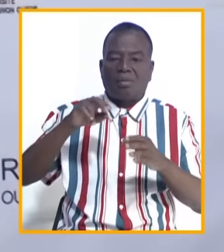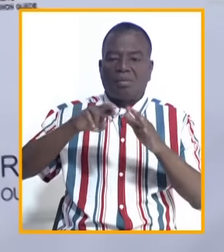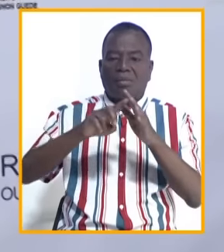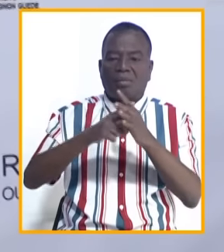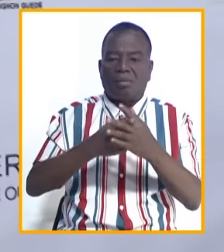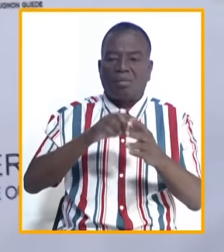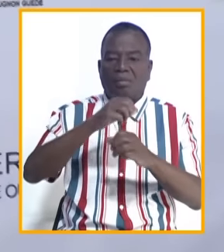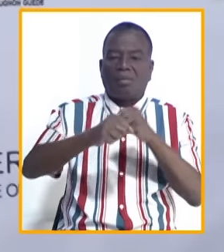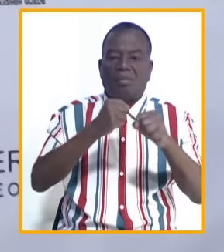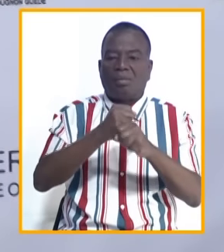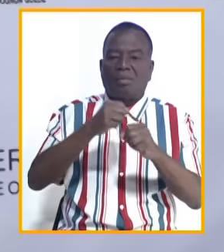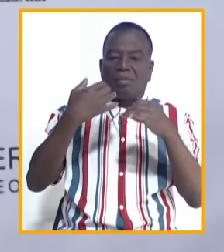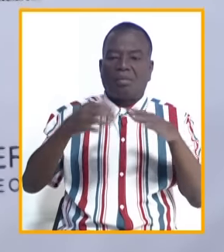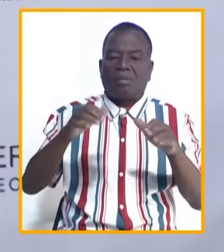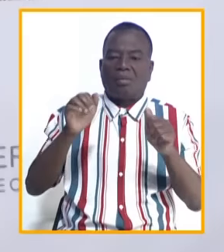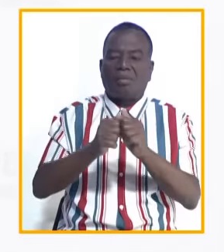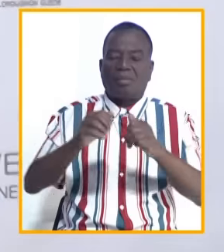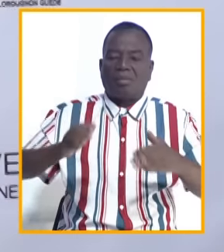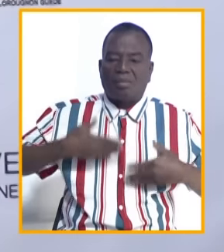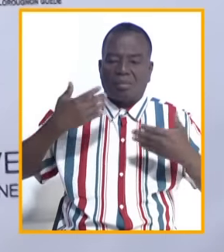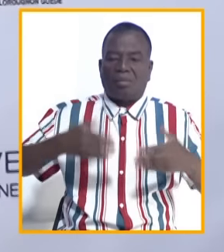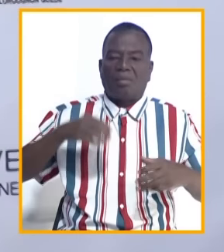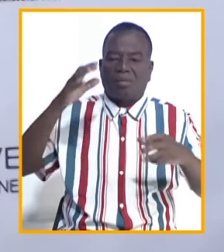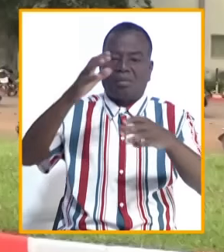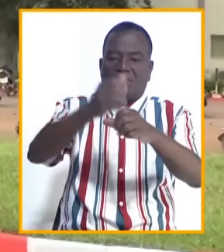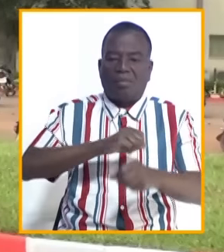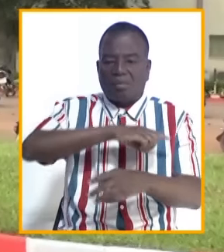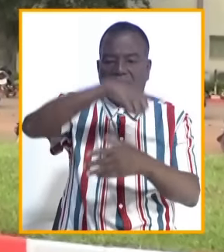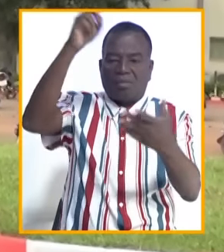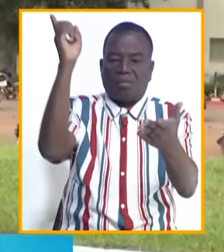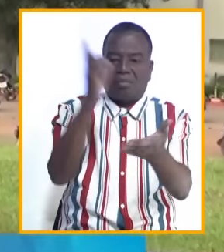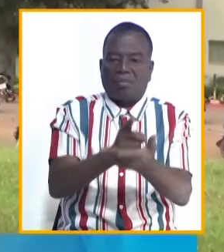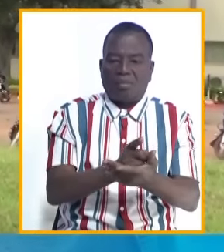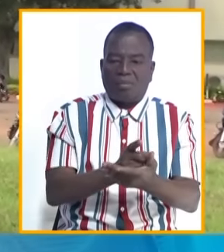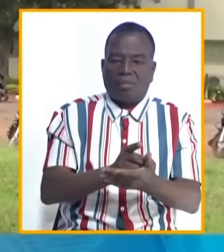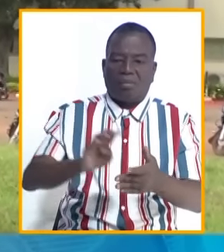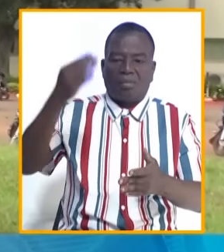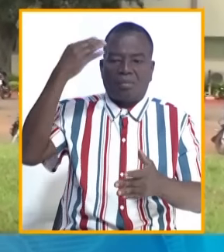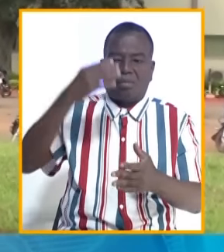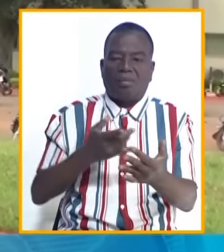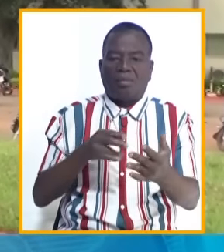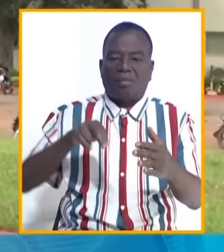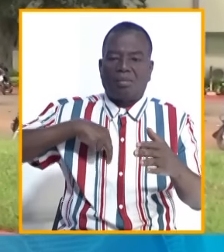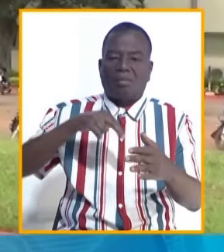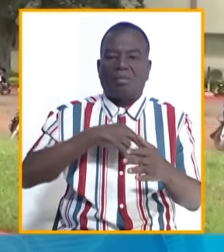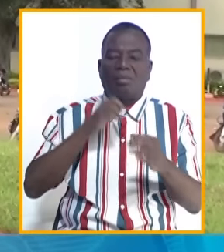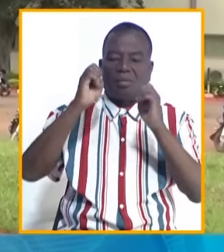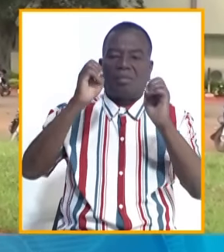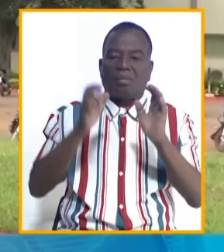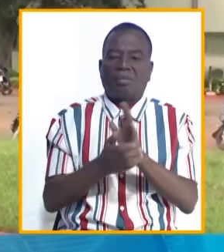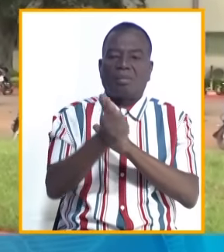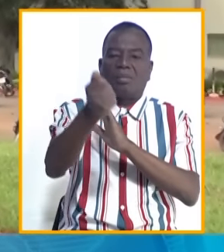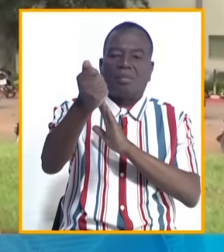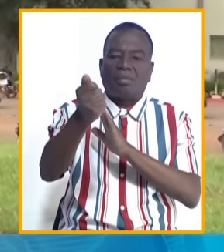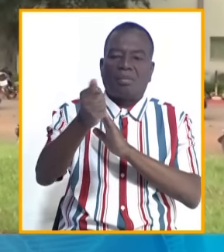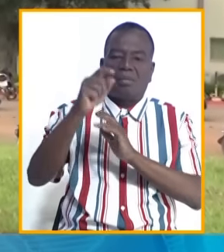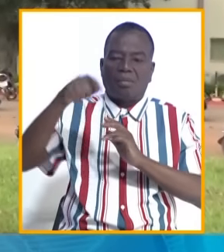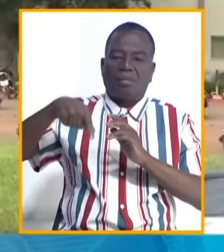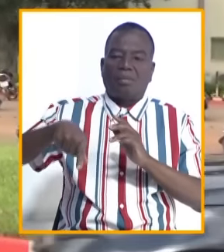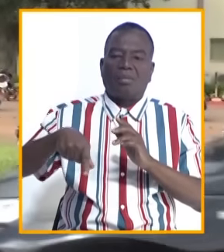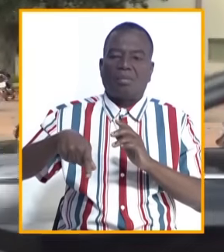et terminer avec joie, avec l'obtention de tous les diplômes. Le ministre attend de nous un enseignement de qualité. Il faut